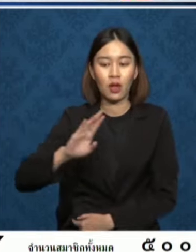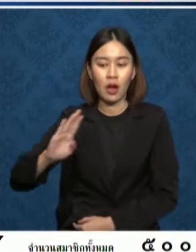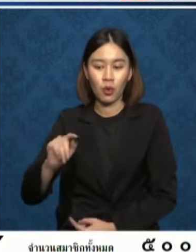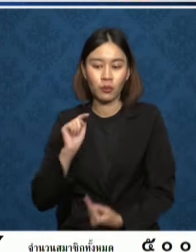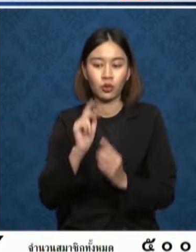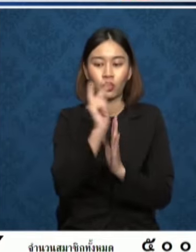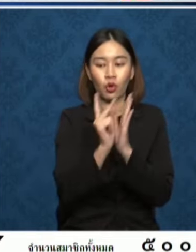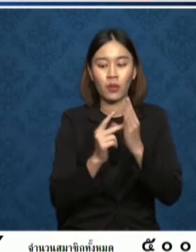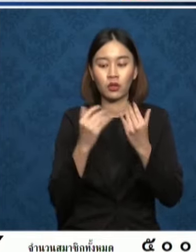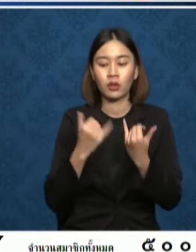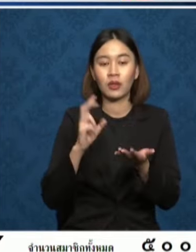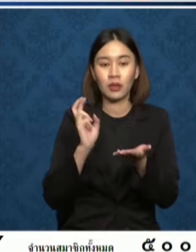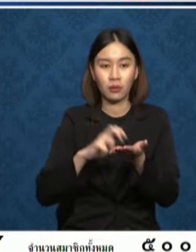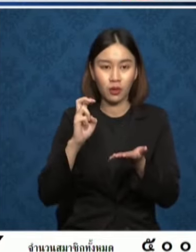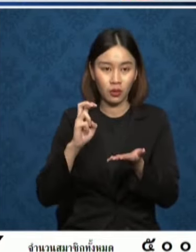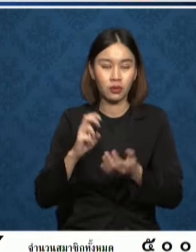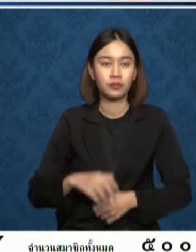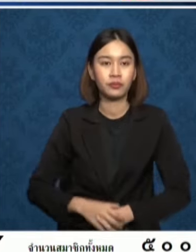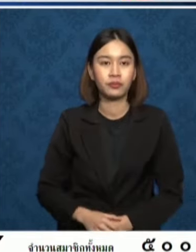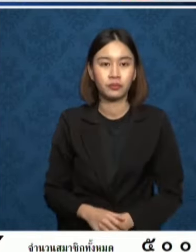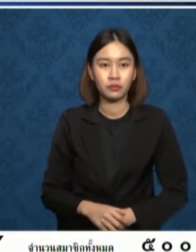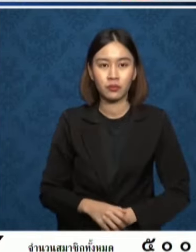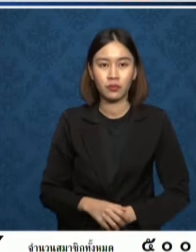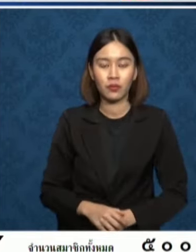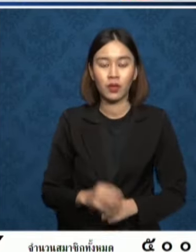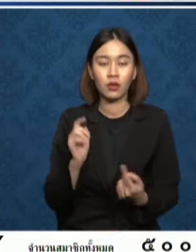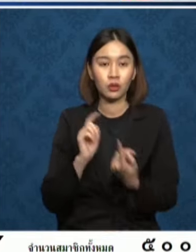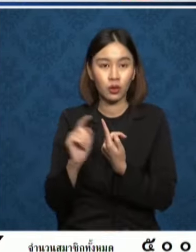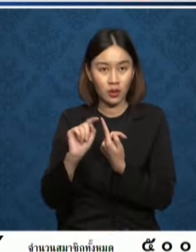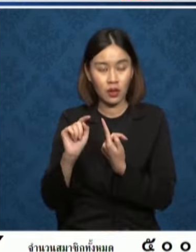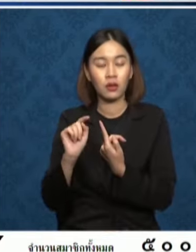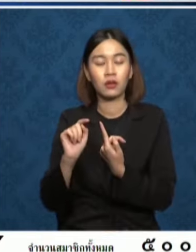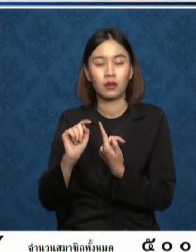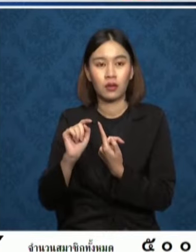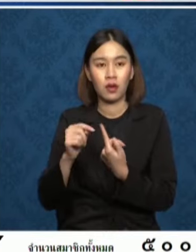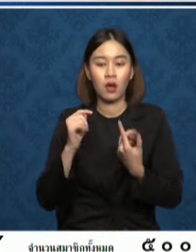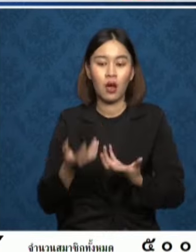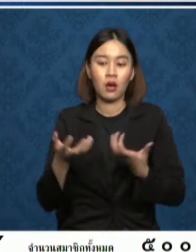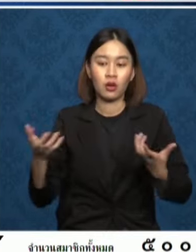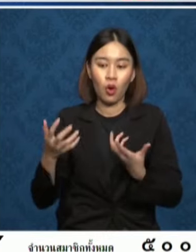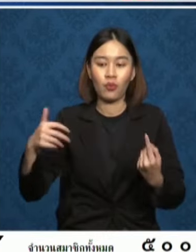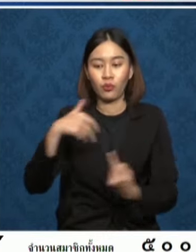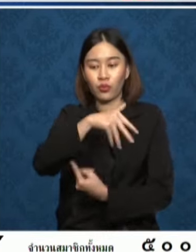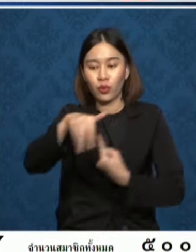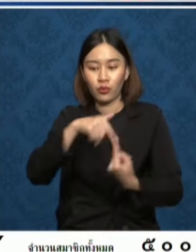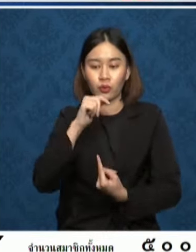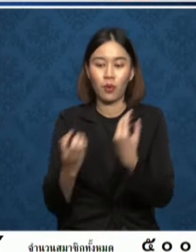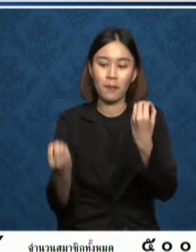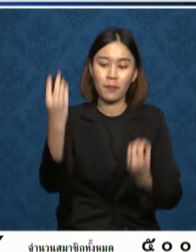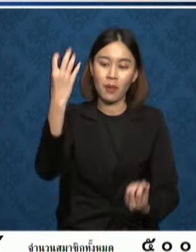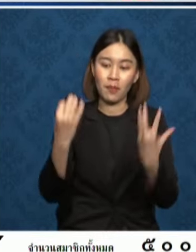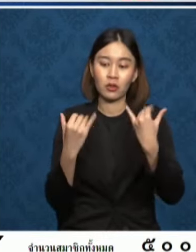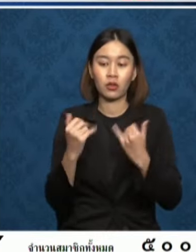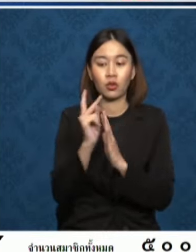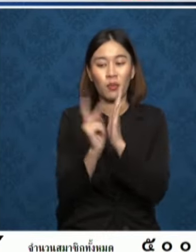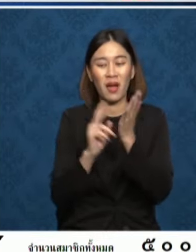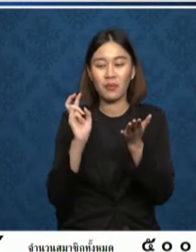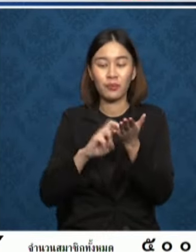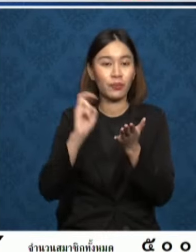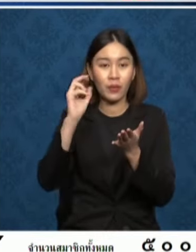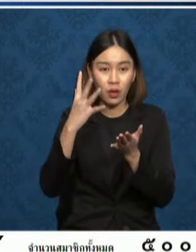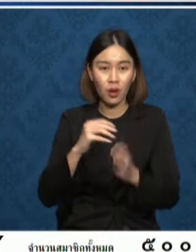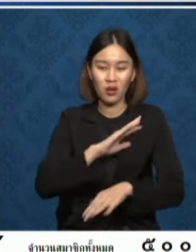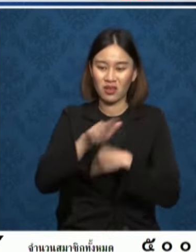กฎหมายปัจจุบันรับรองรวมทั้งการใช้ทรัพยากรจากป่าด้วยเมื่อกฎหมายไม่รับรองสิ่ง